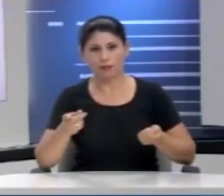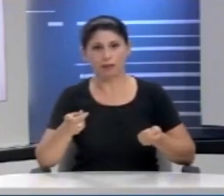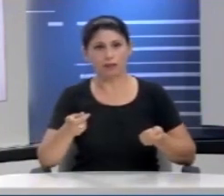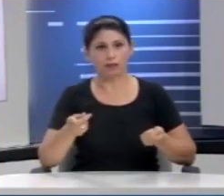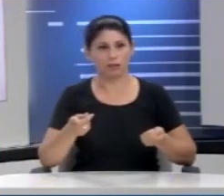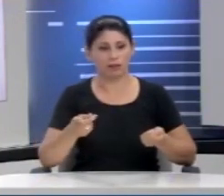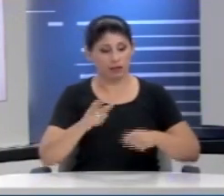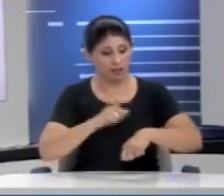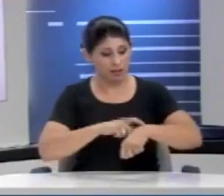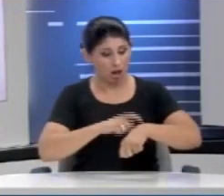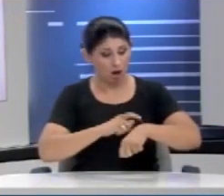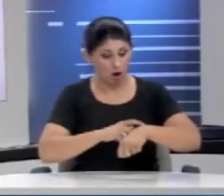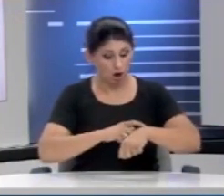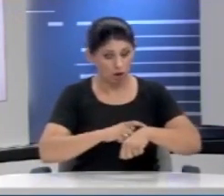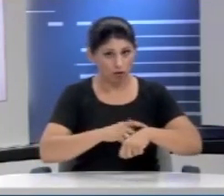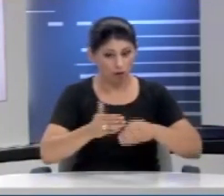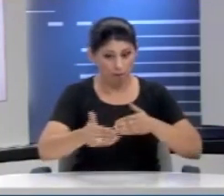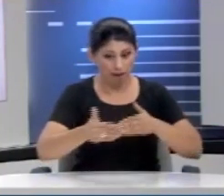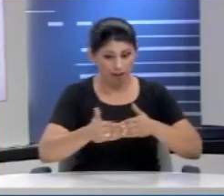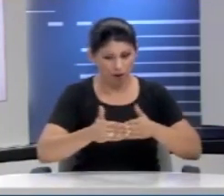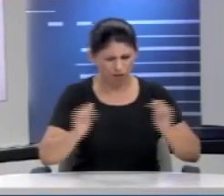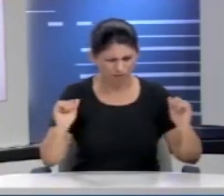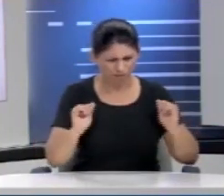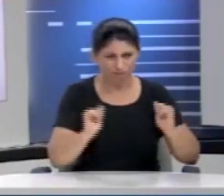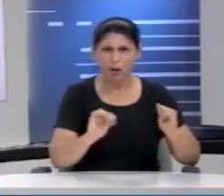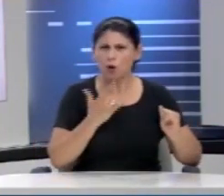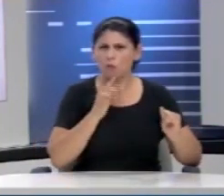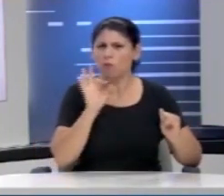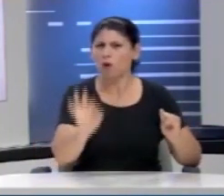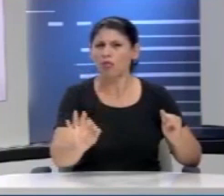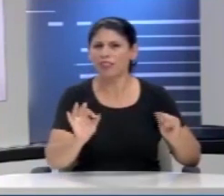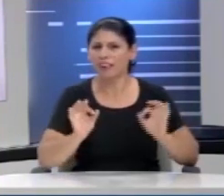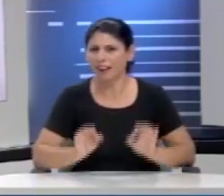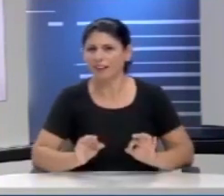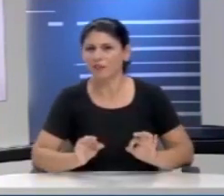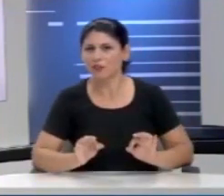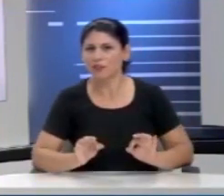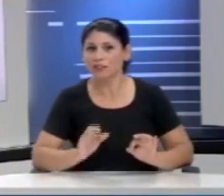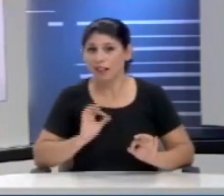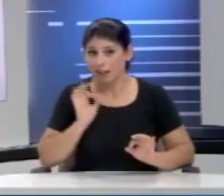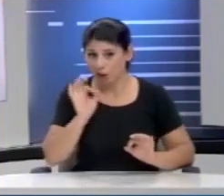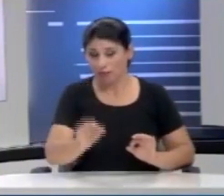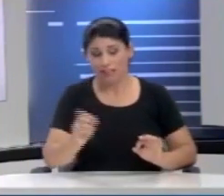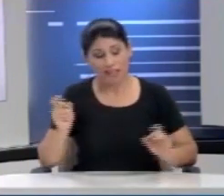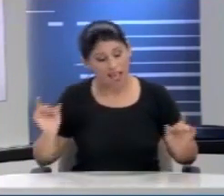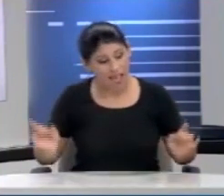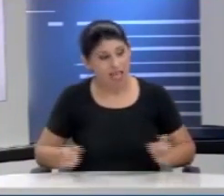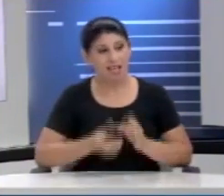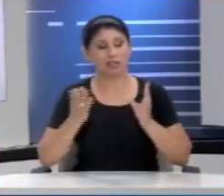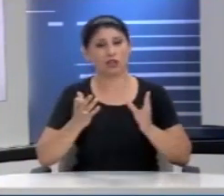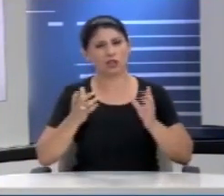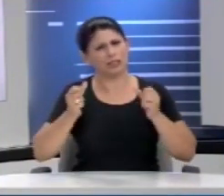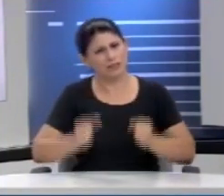σε ασφιχτικά χρονοδιαγράμματα. Πού θεωρείτε ότι οδηγεί ακριβώς? Οδηγεί μήπως έστω στη